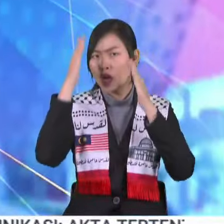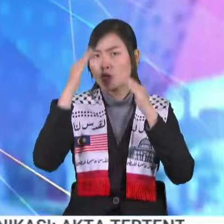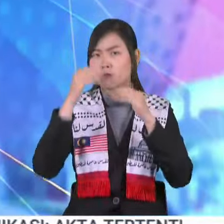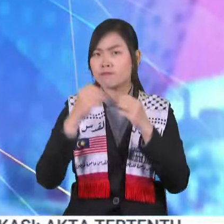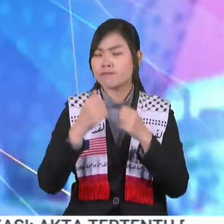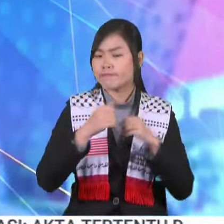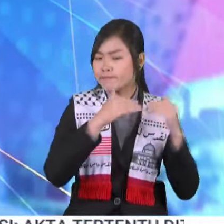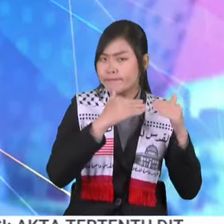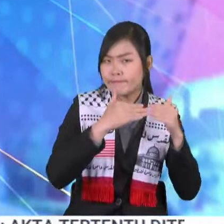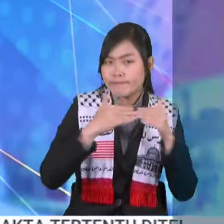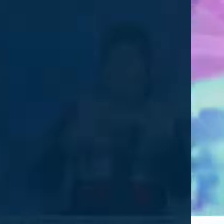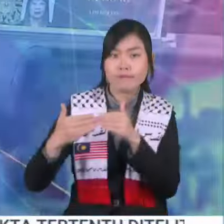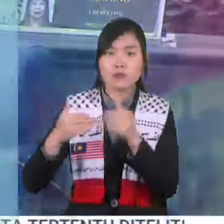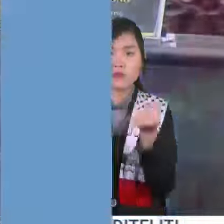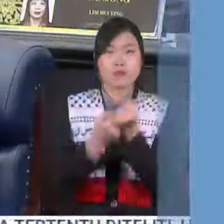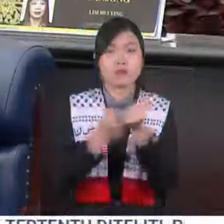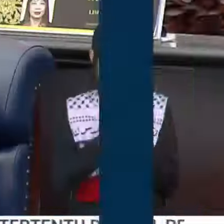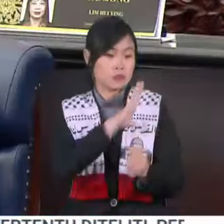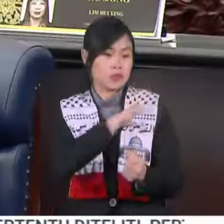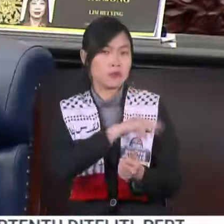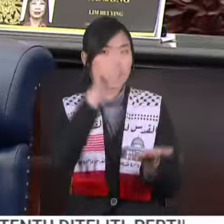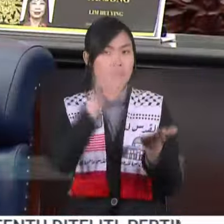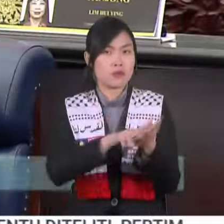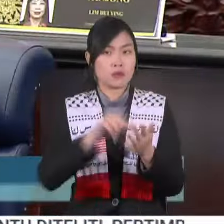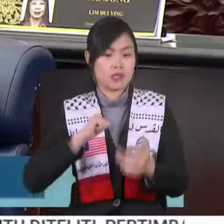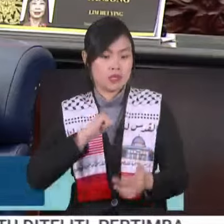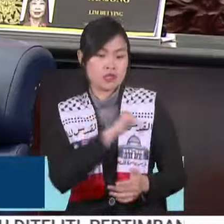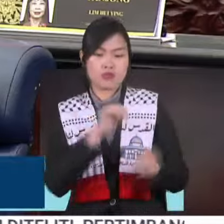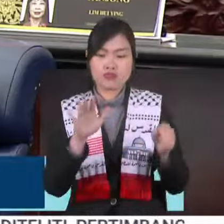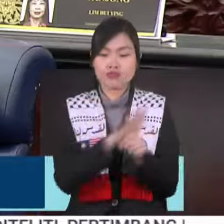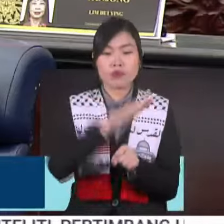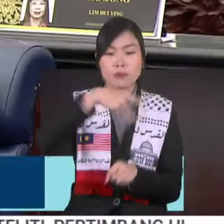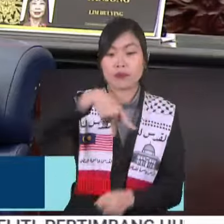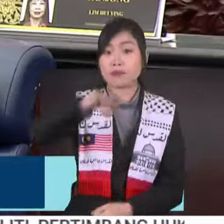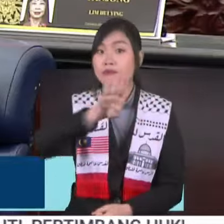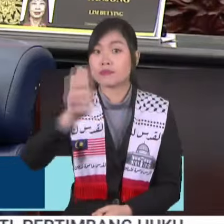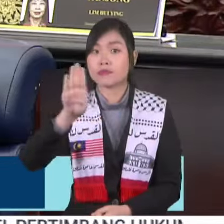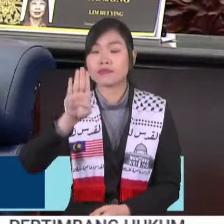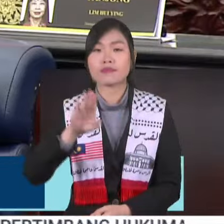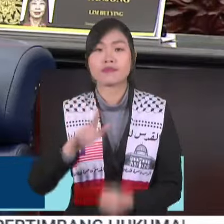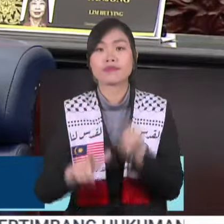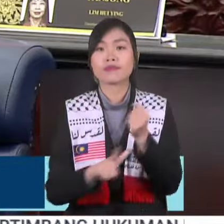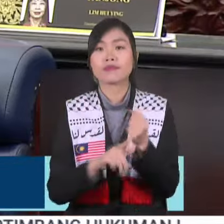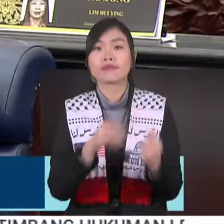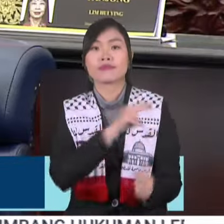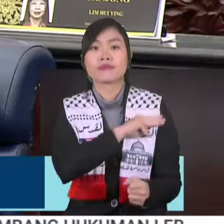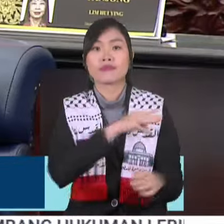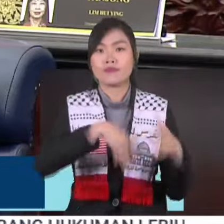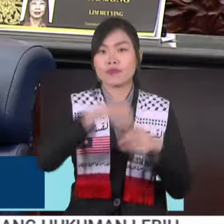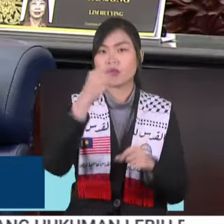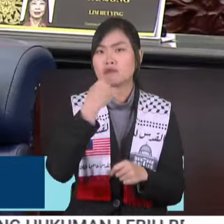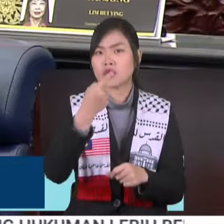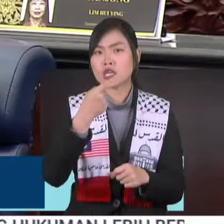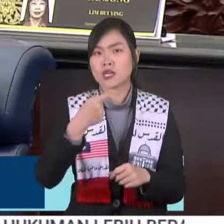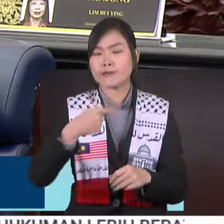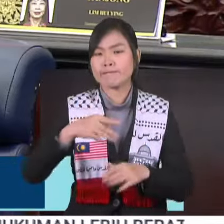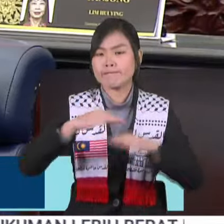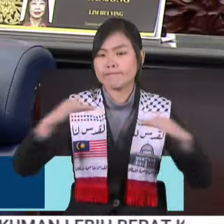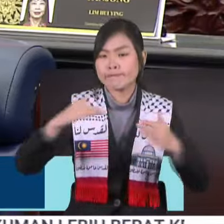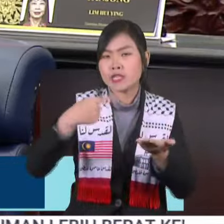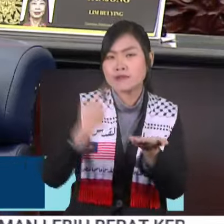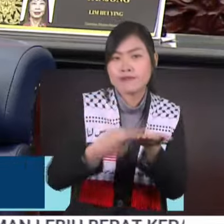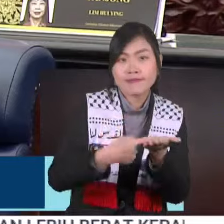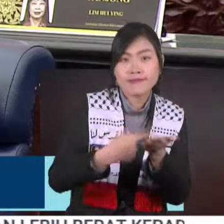Malaysia konsisten menyokong Palestin diiktiraf sebagai anggota penuh PBB. Timbalan Menteri Luar berkata platform perbincangan di